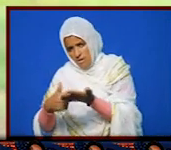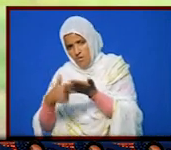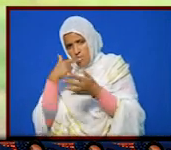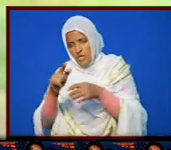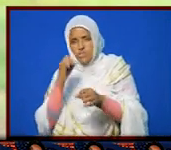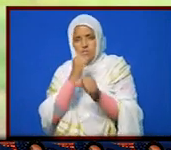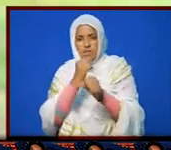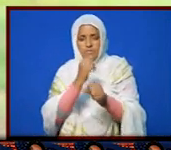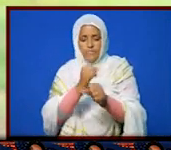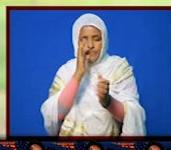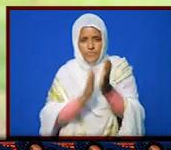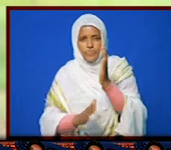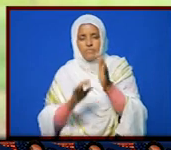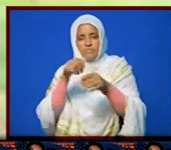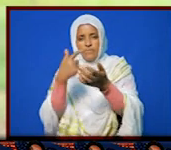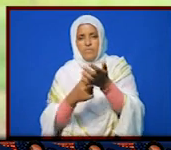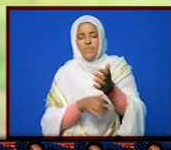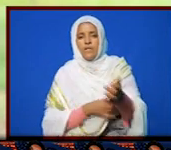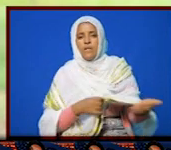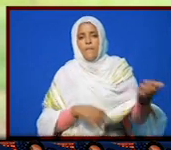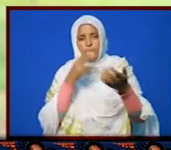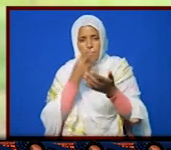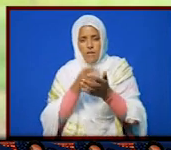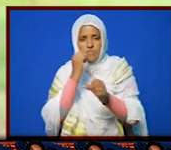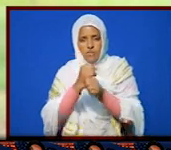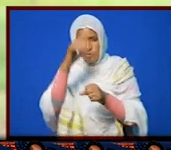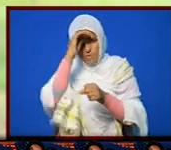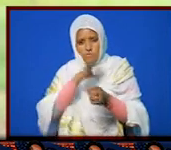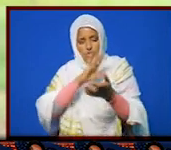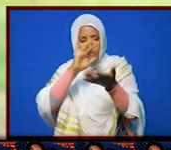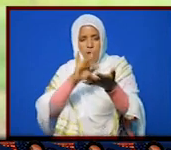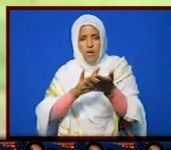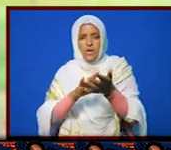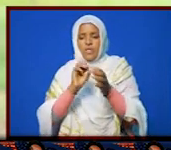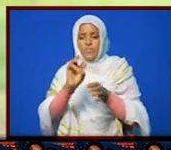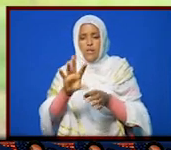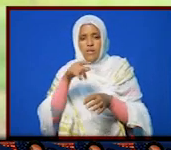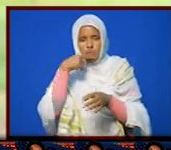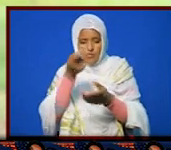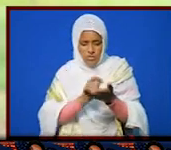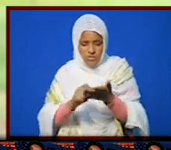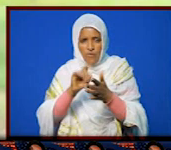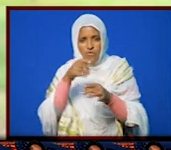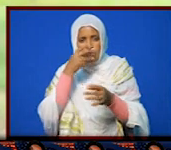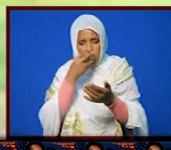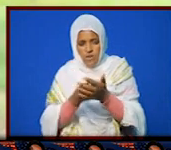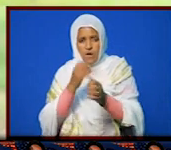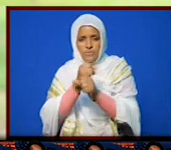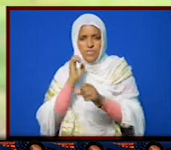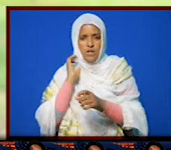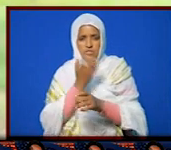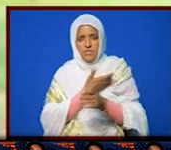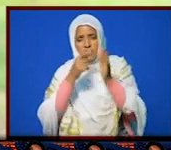ገብተን ስራችን ፈጽመን ወይብራህ ብርሃን እክሙ በቅድመ ሰብ መልካም ስራችሁ በሰው መካከል ይብራ ተብሎ